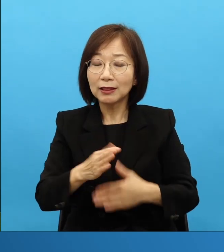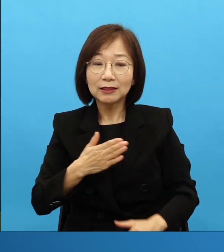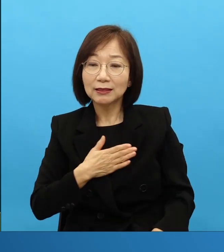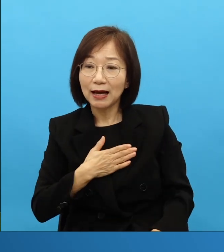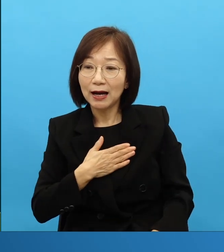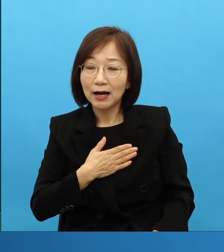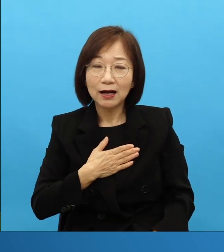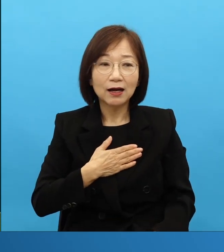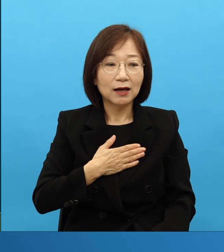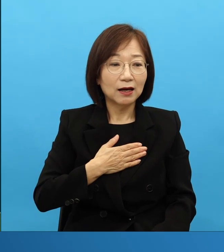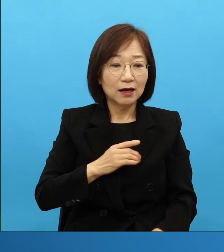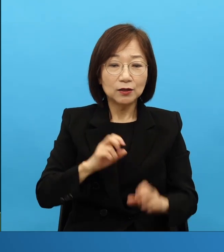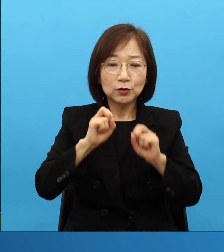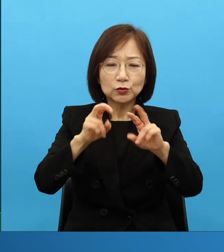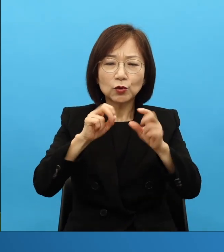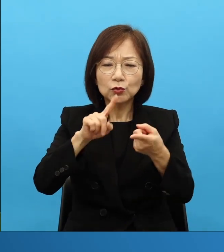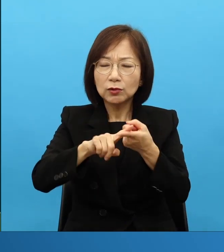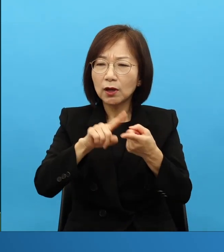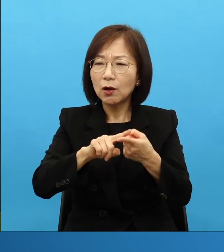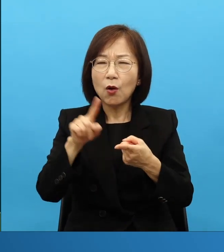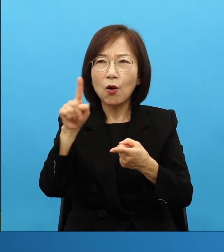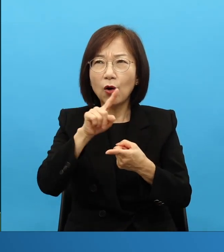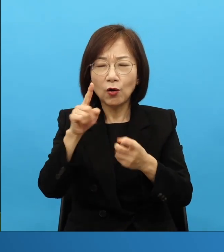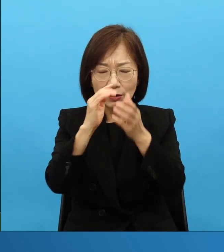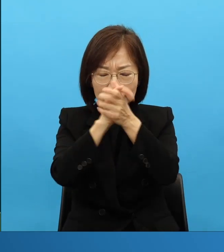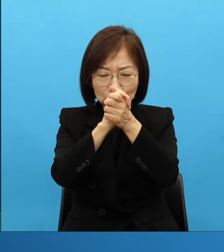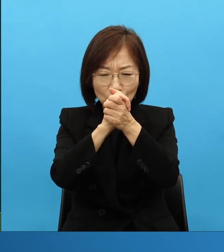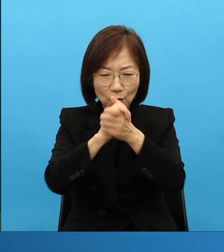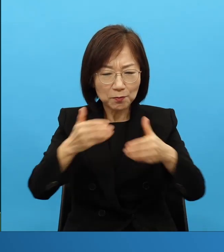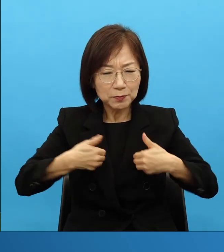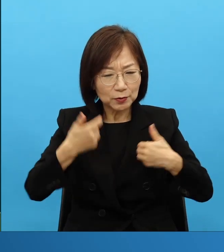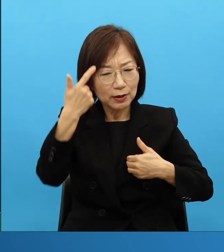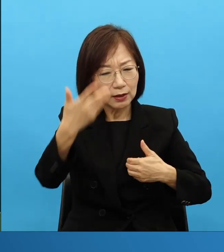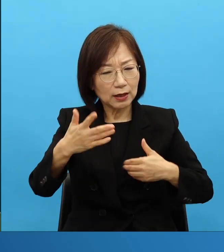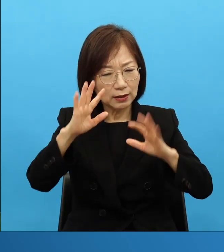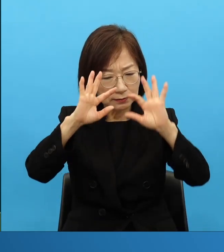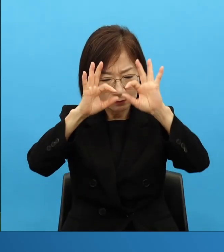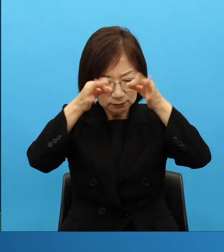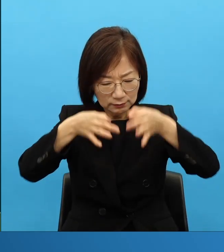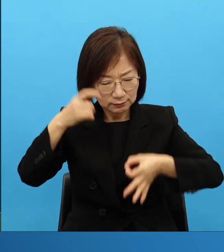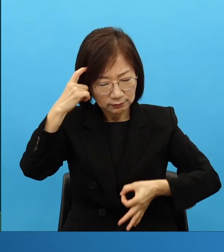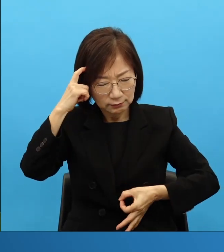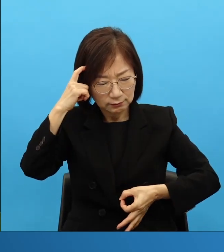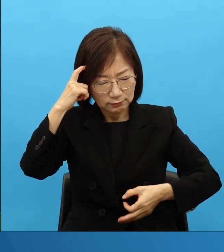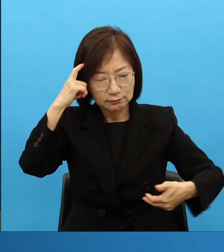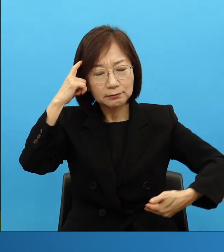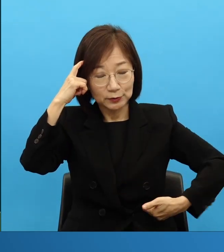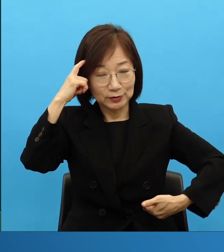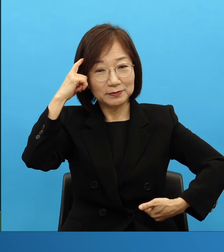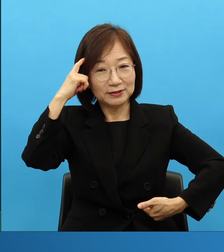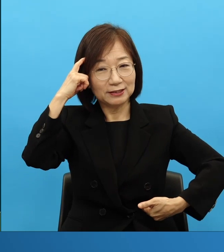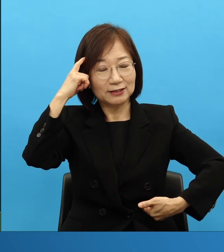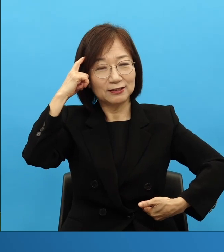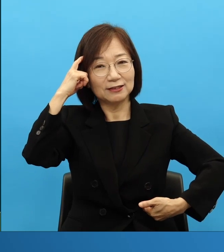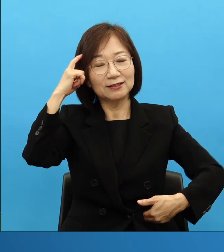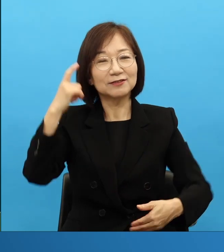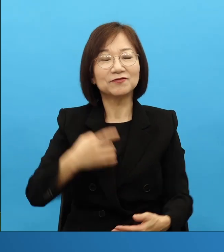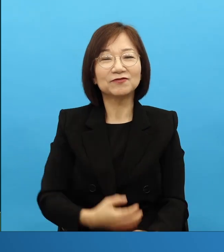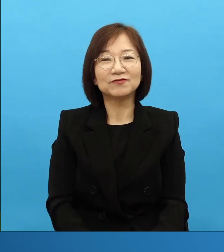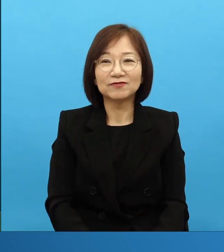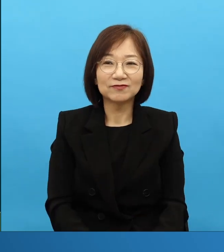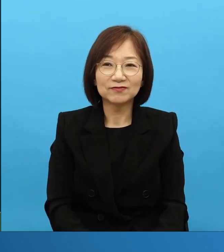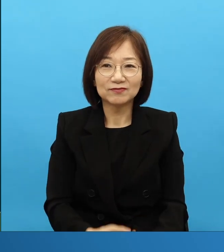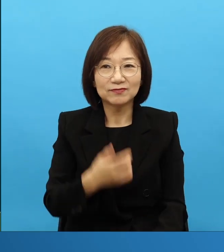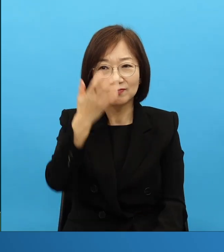되겠죠. And Jesus spoke of this in the very beginning and at the very end, and so we must discover the mission for ourselves. 여러분이